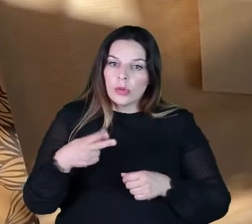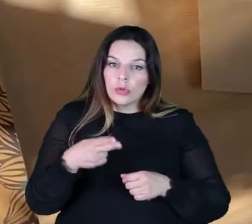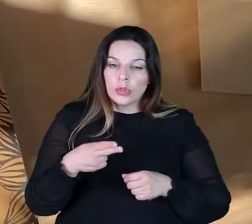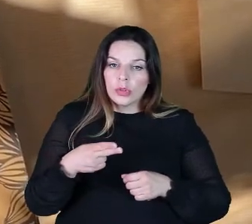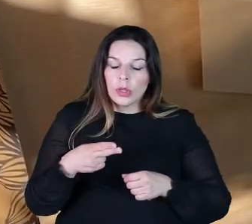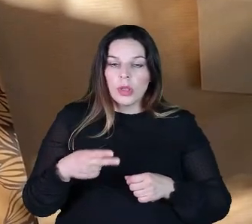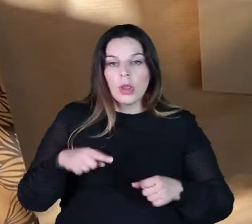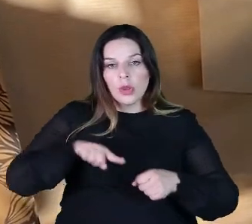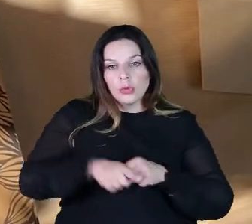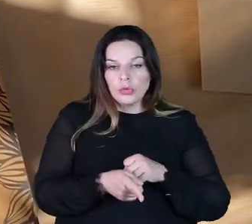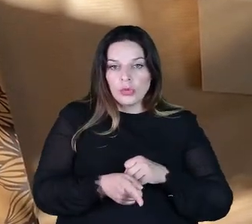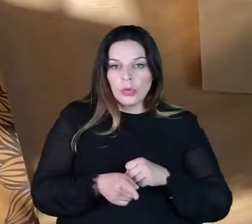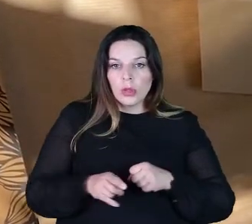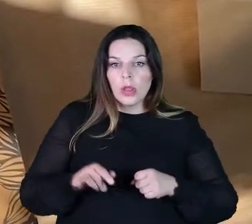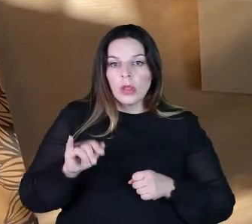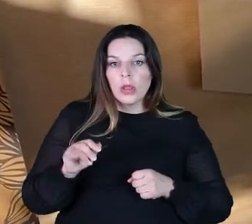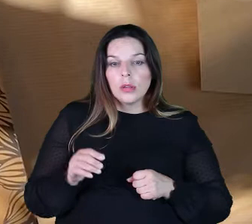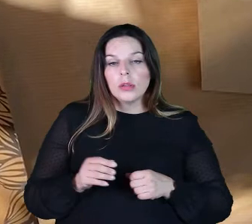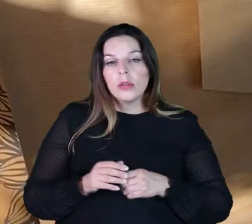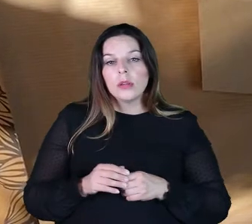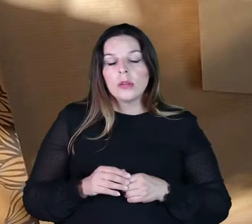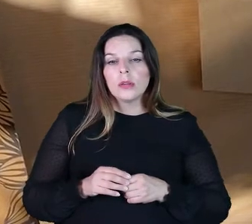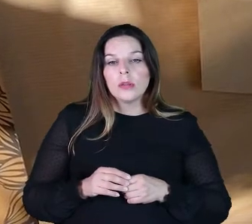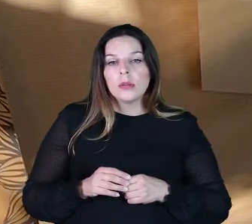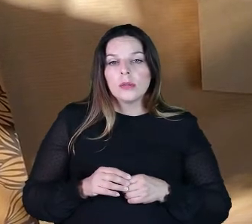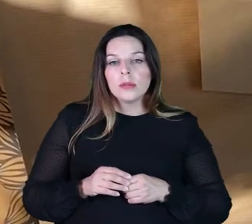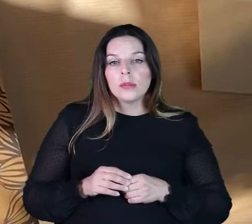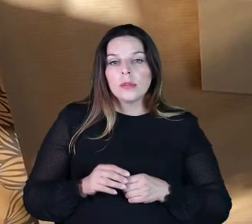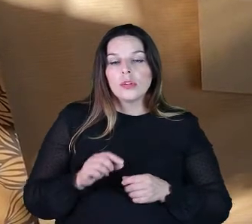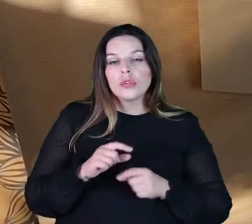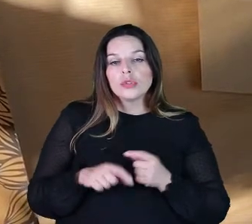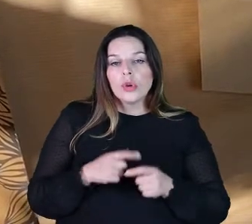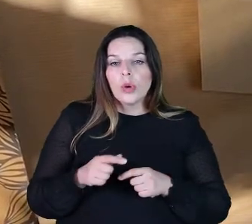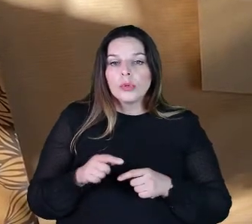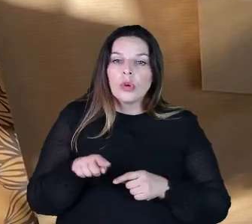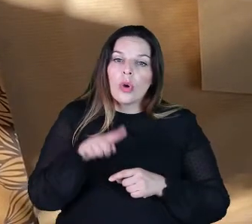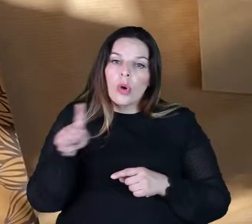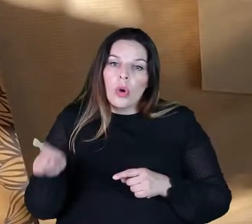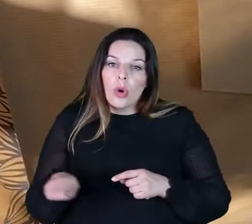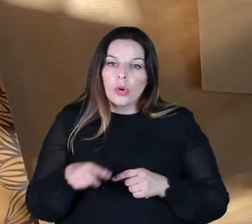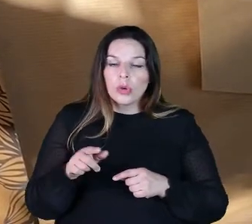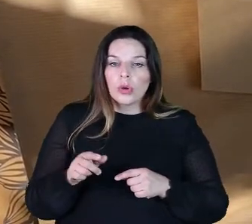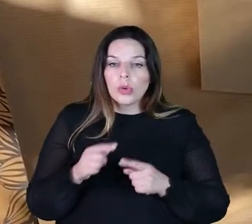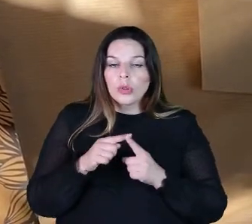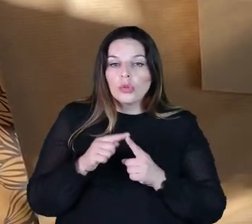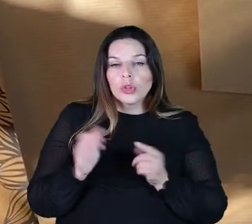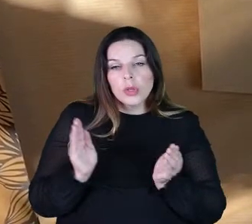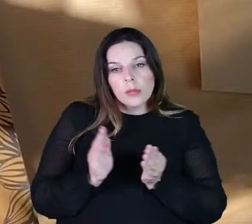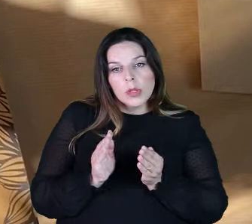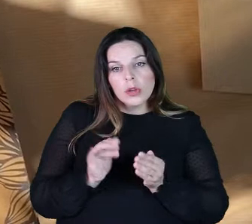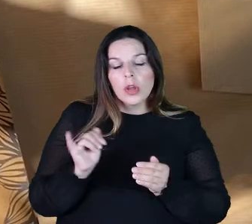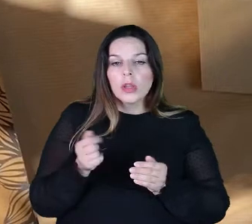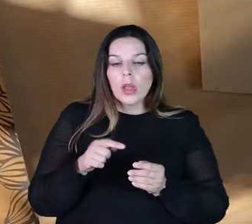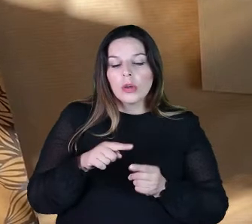nożyczkami. I tą dziurkę musicie zrobić tak w miarę okrągłą i trochę mniejszą od tego kółeczka,